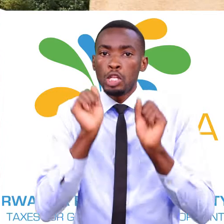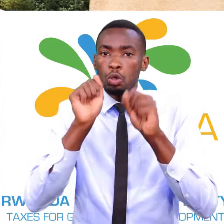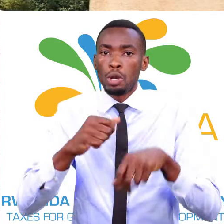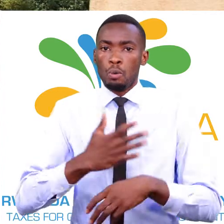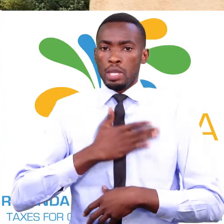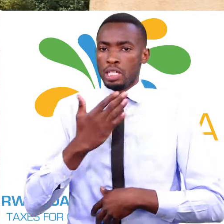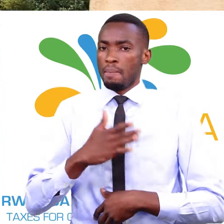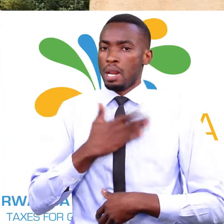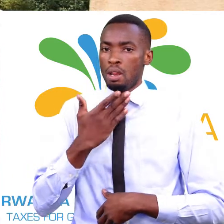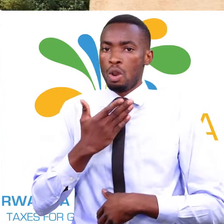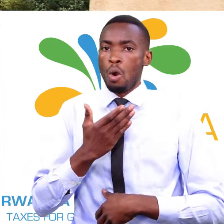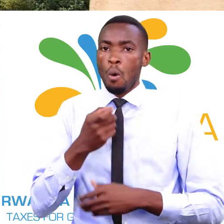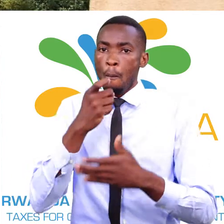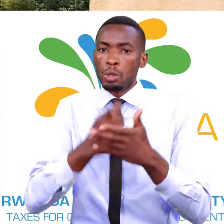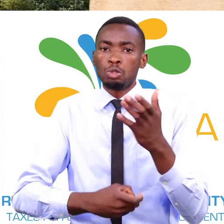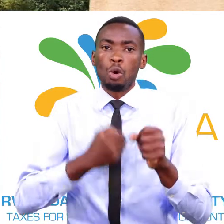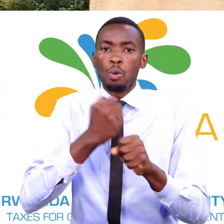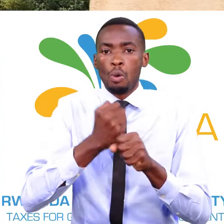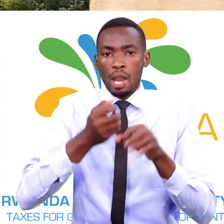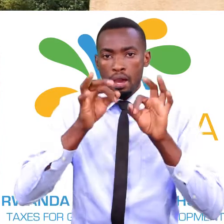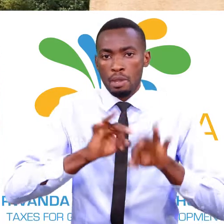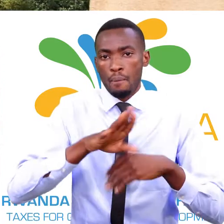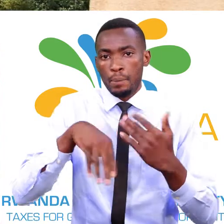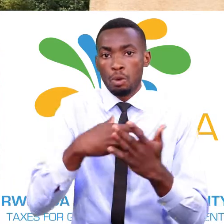yakwishimira umusoro ukora ibintu